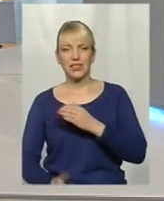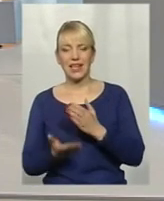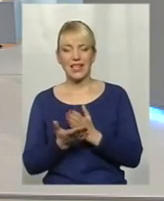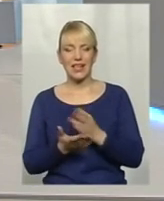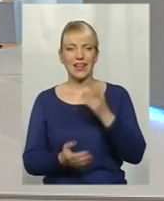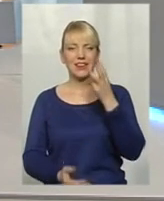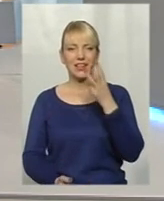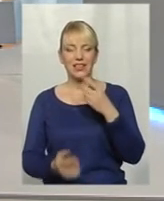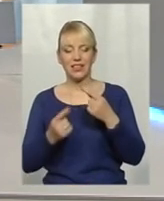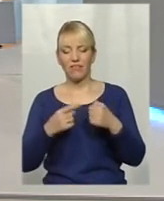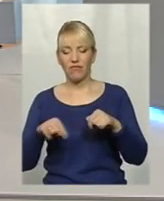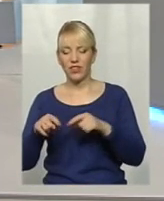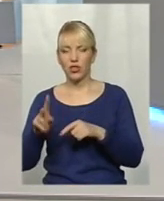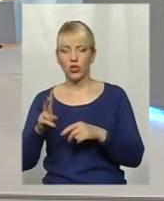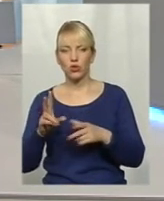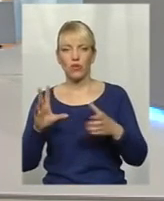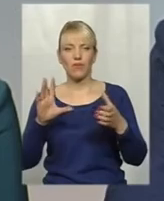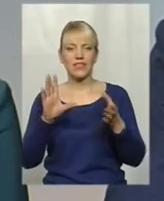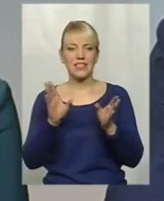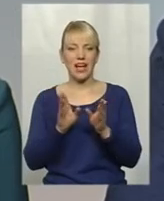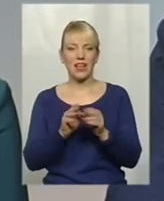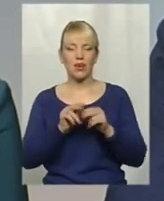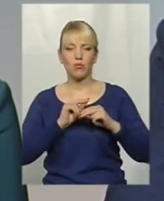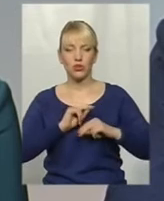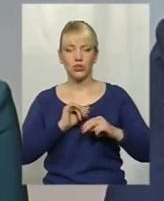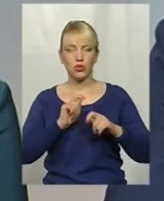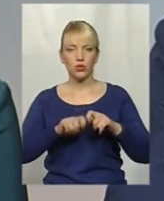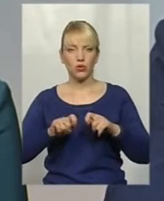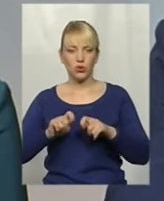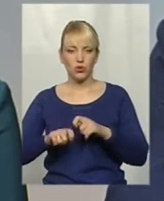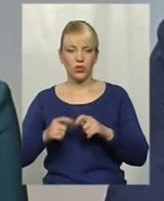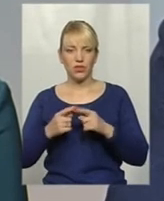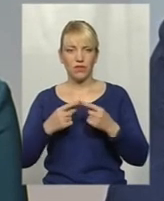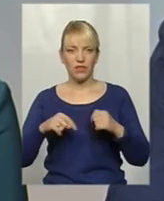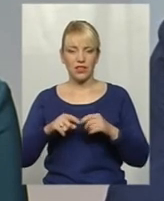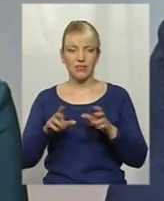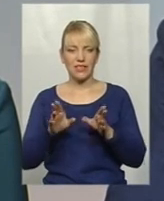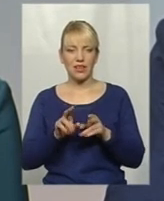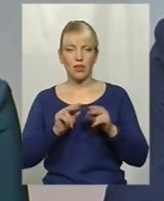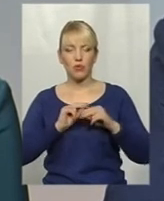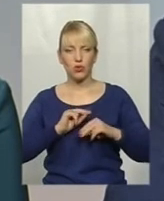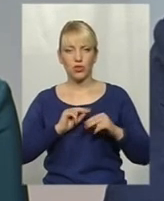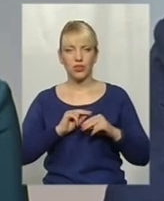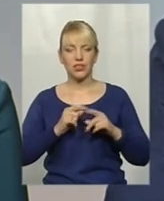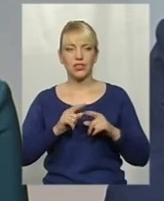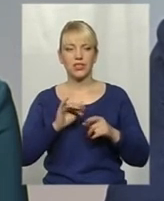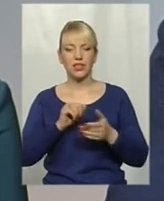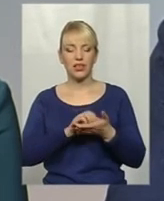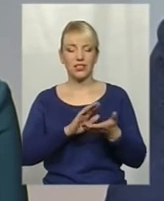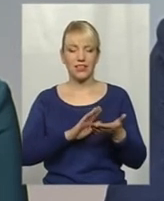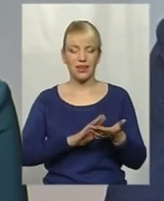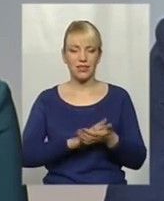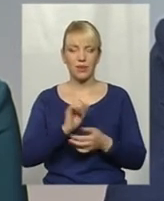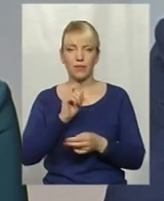здійснюють взаємодію та контроль за роботою реєстраторів. Це відділ взаємодії з державними реєстраторами, відділ